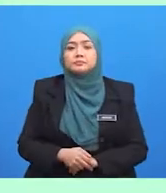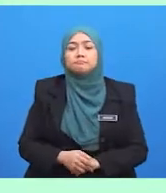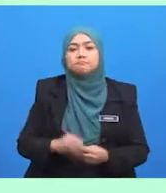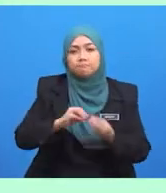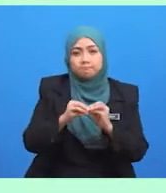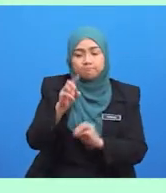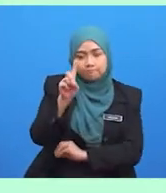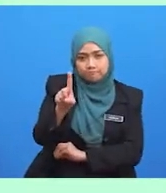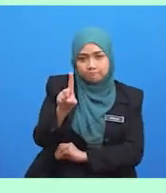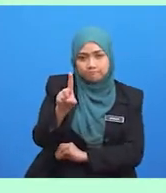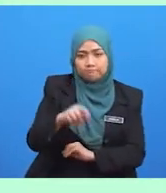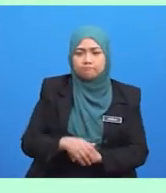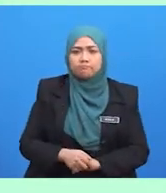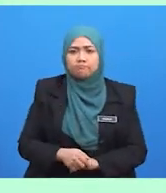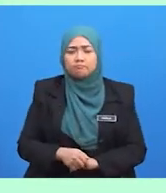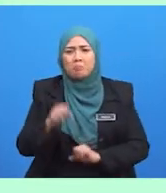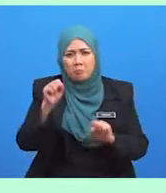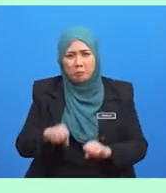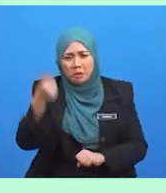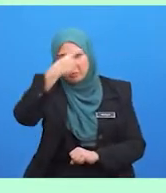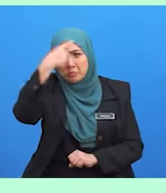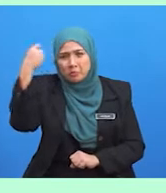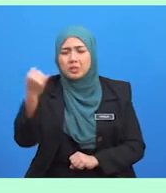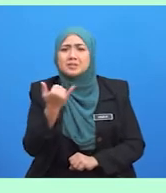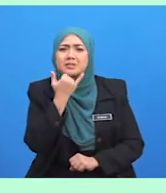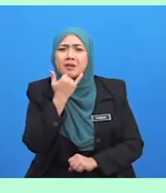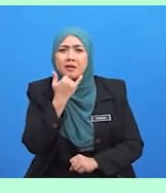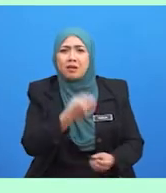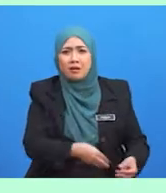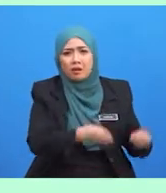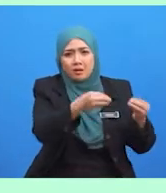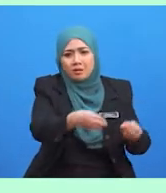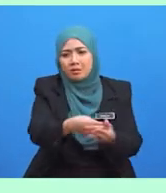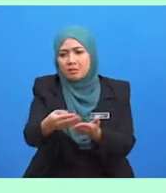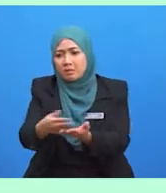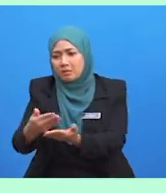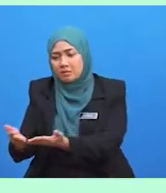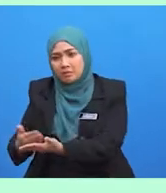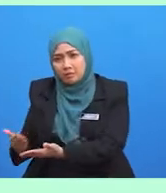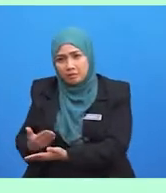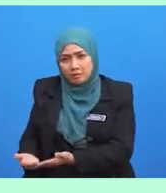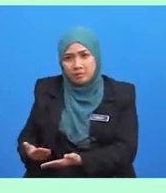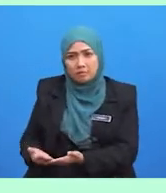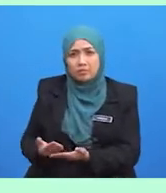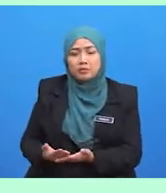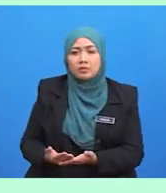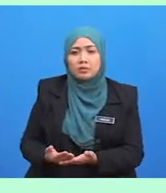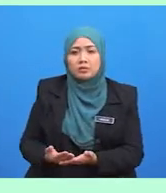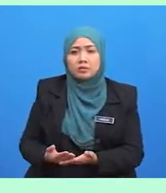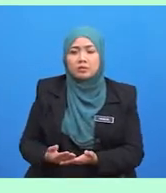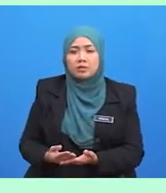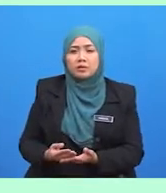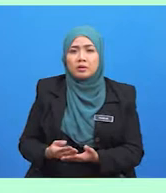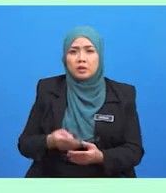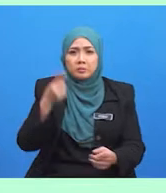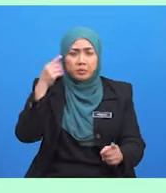yang pertama, ia akan menyebabkan salah pengagihan sumber yang mengakibatkan pengagihan sumber